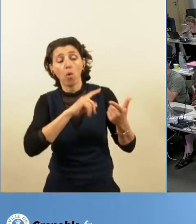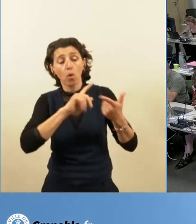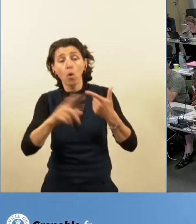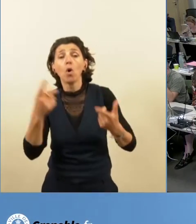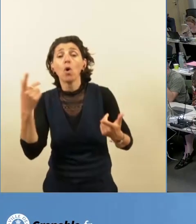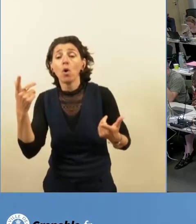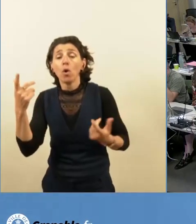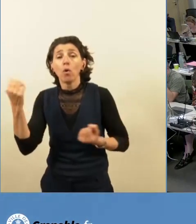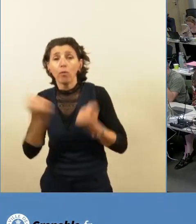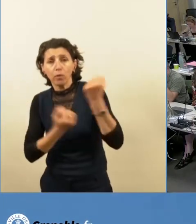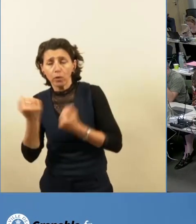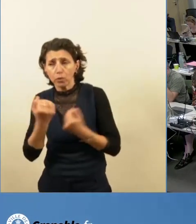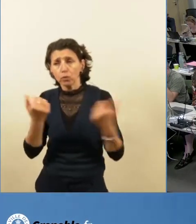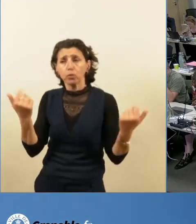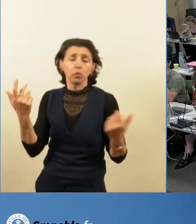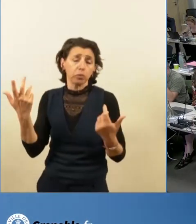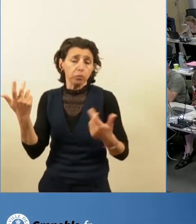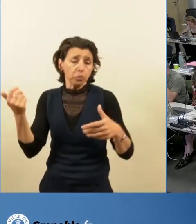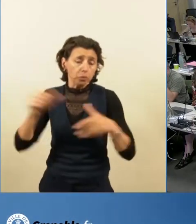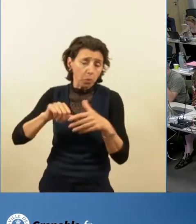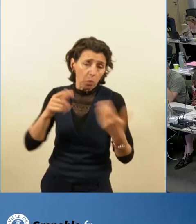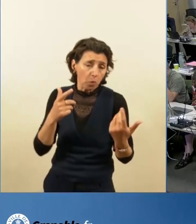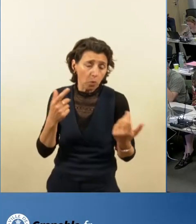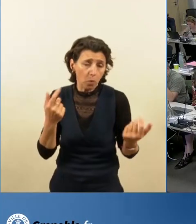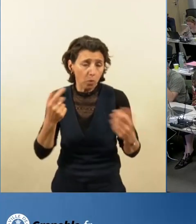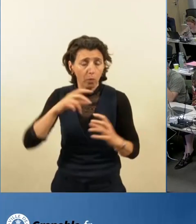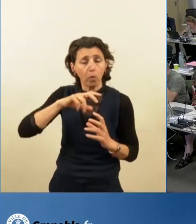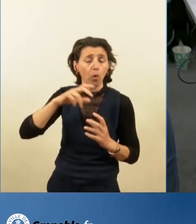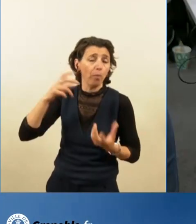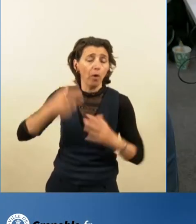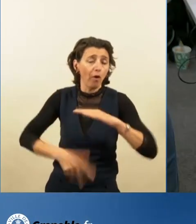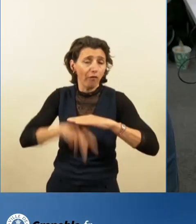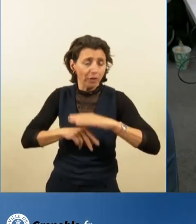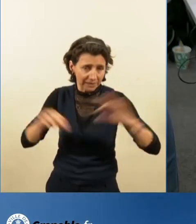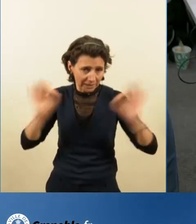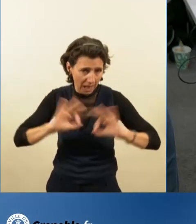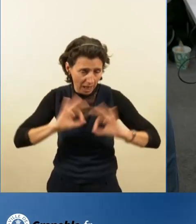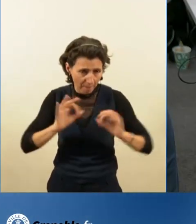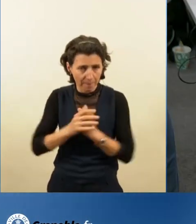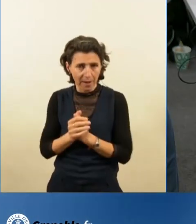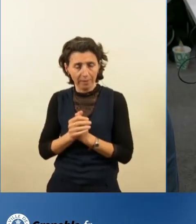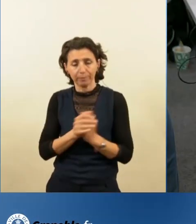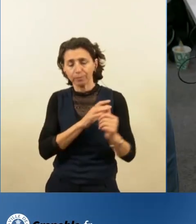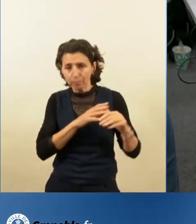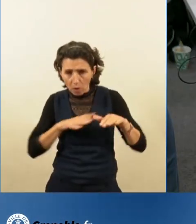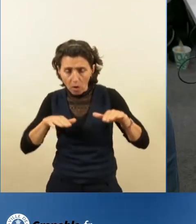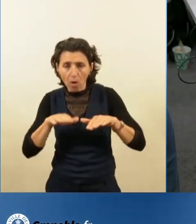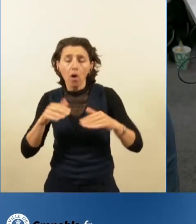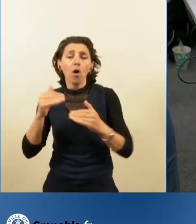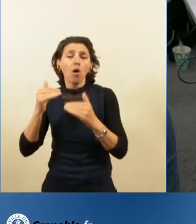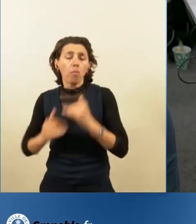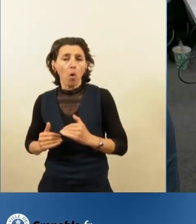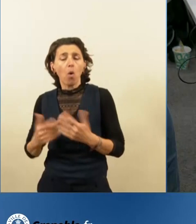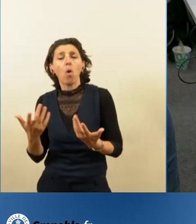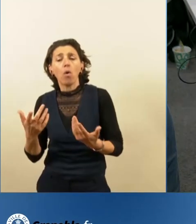non fossiles des particuliers et des collectivités un plan d'alternative à l'auto-solisme avec des voies réservées aux covoiturage et